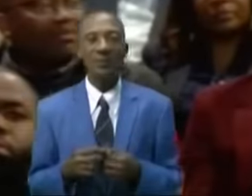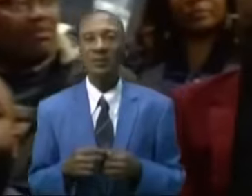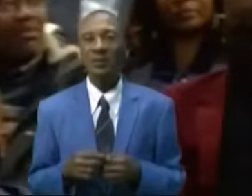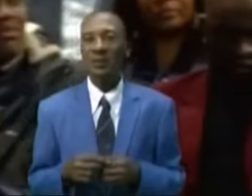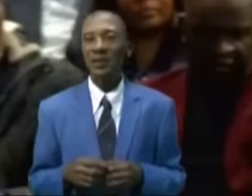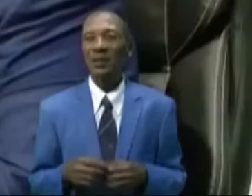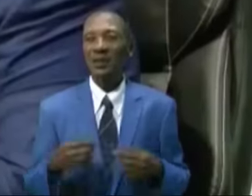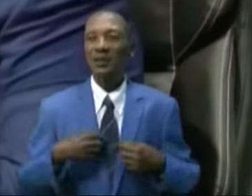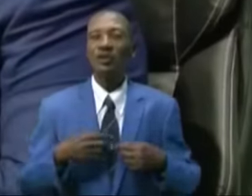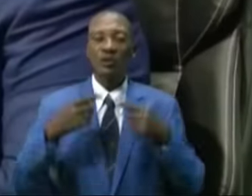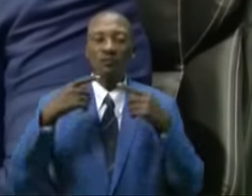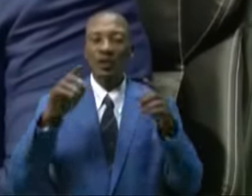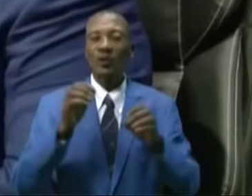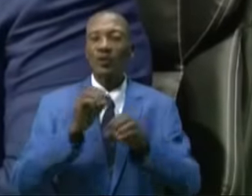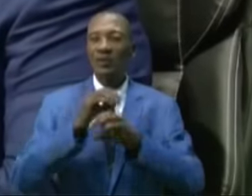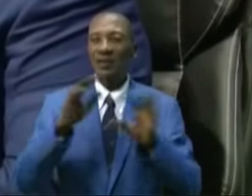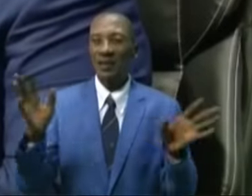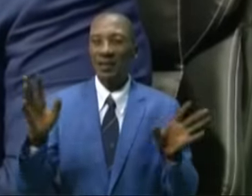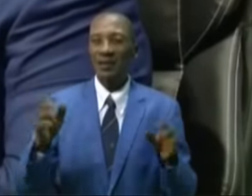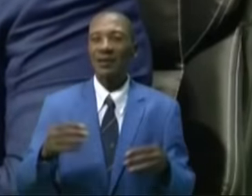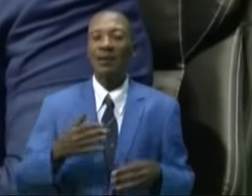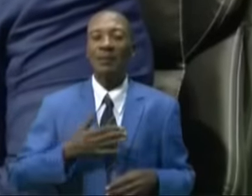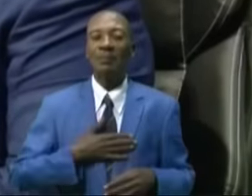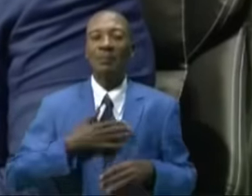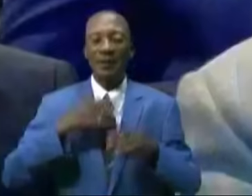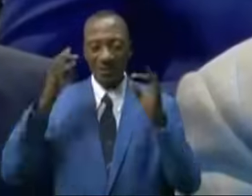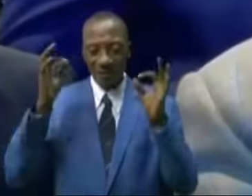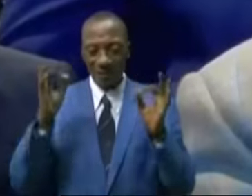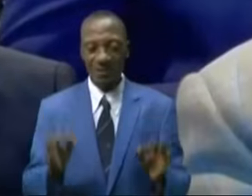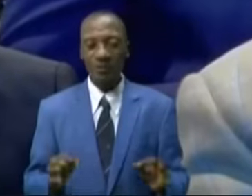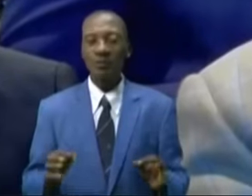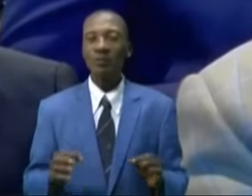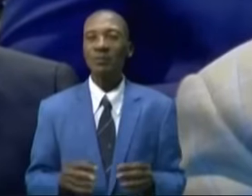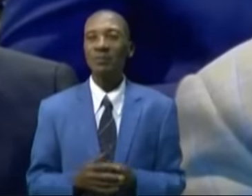vraiment ma détermination à vouloir